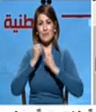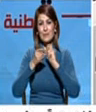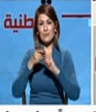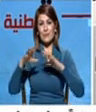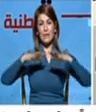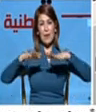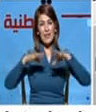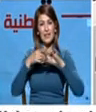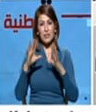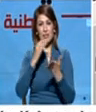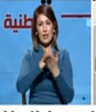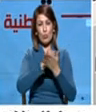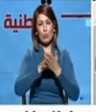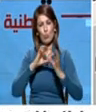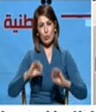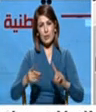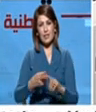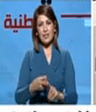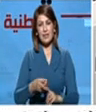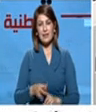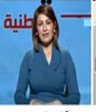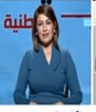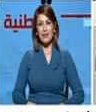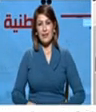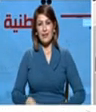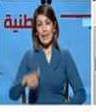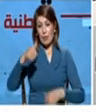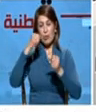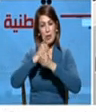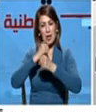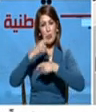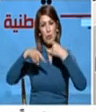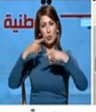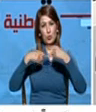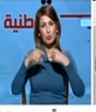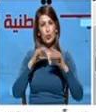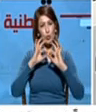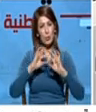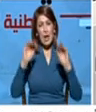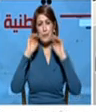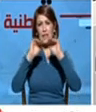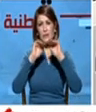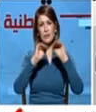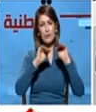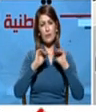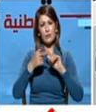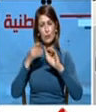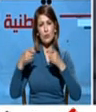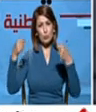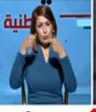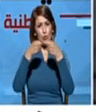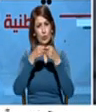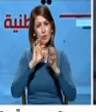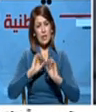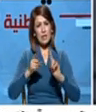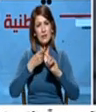بالبريد التونسي هو بقينا ناخذ نفس النسق الخدمات الاخرى معناتها ال اه اه